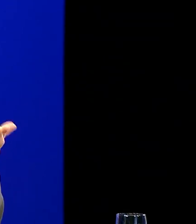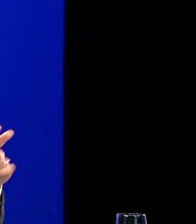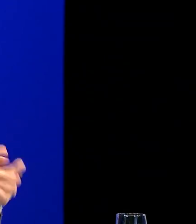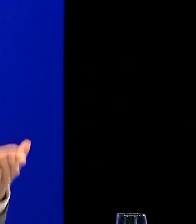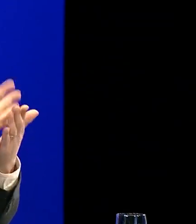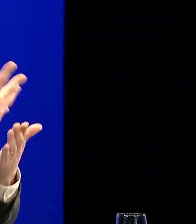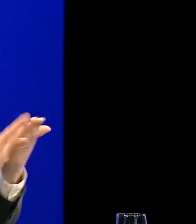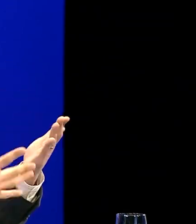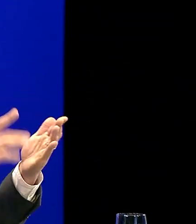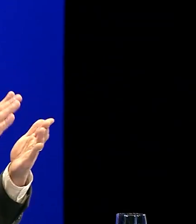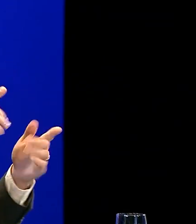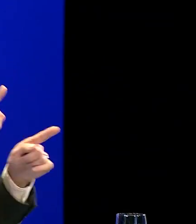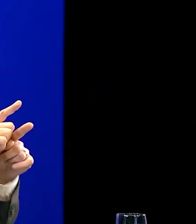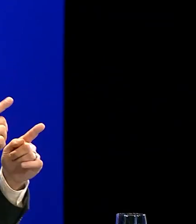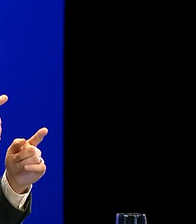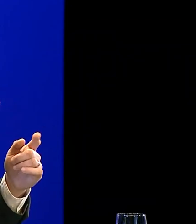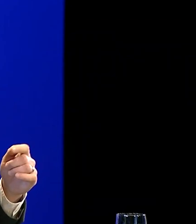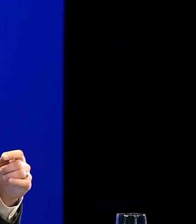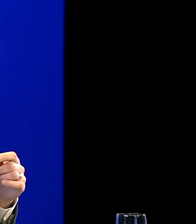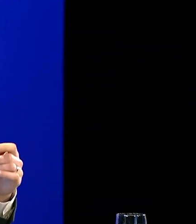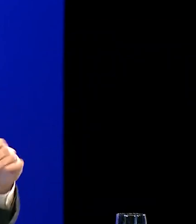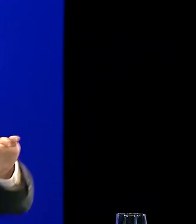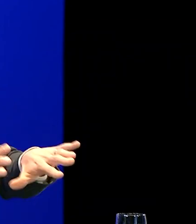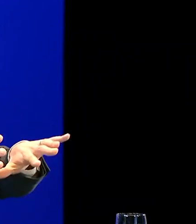Og det noe som